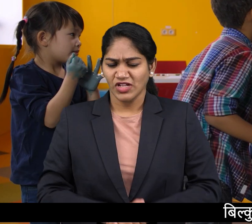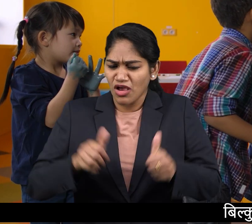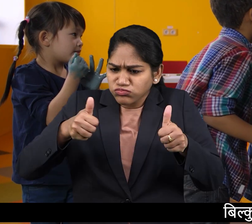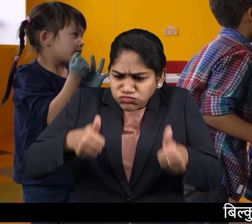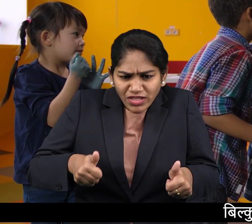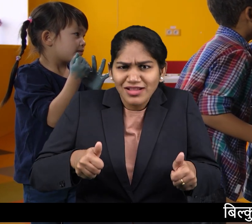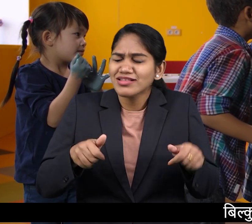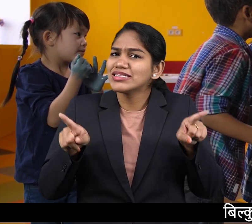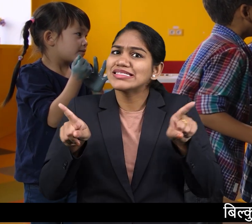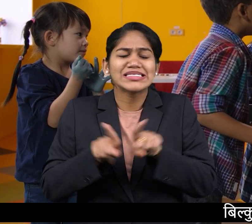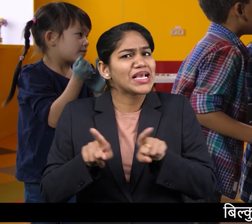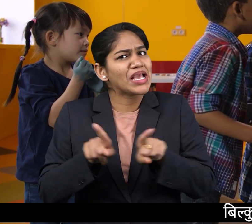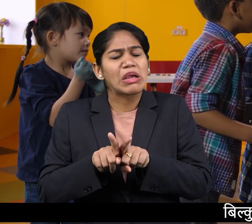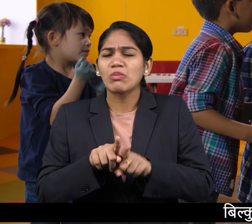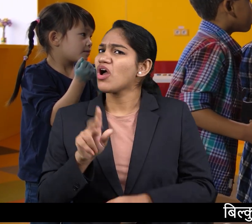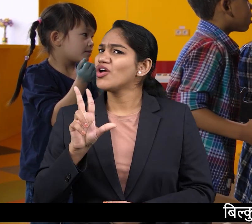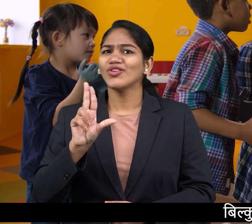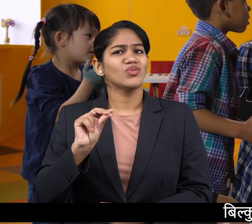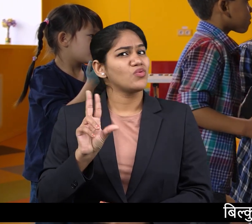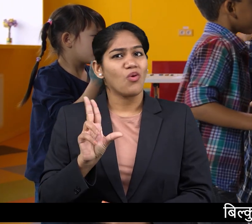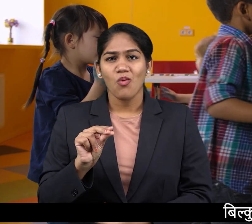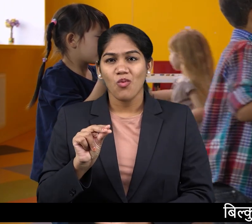बिल्कुल भी समान नहीं।